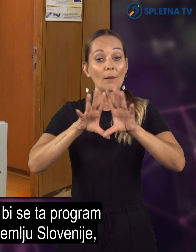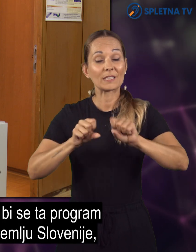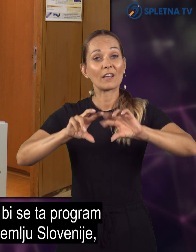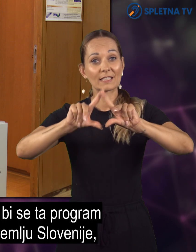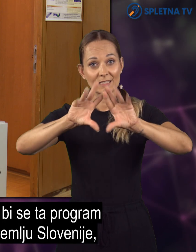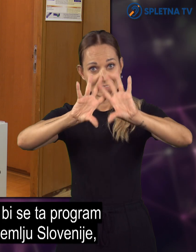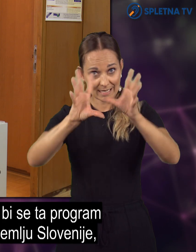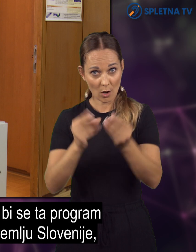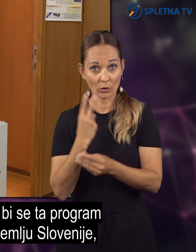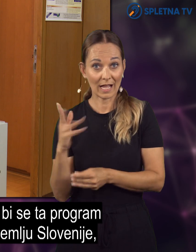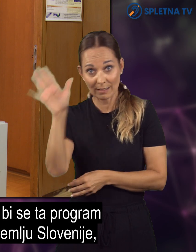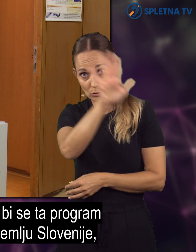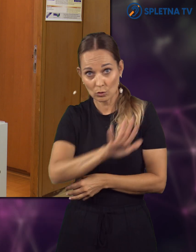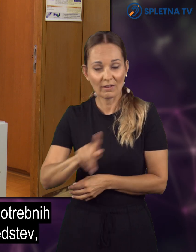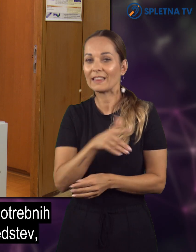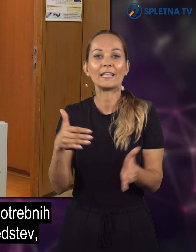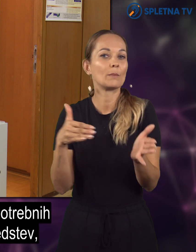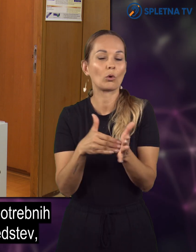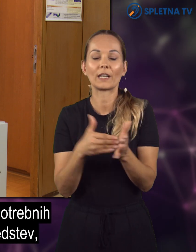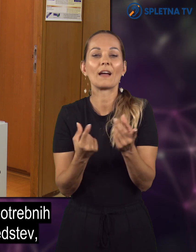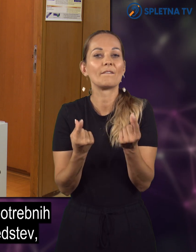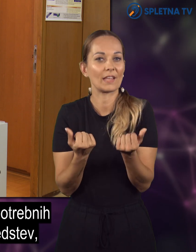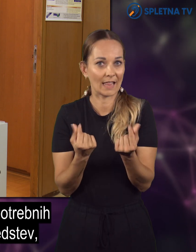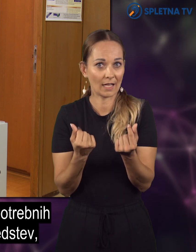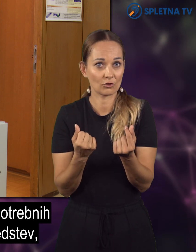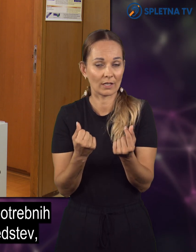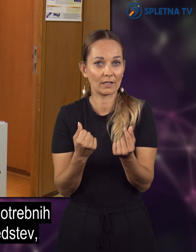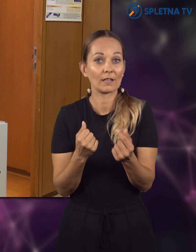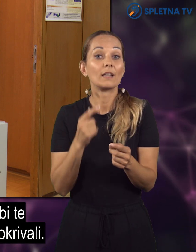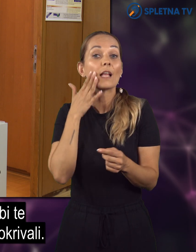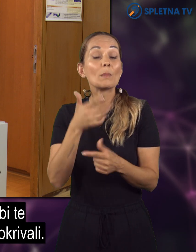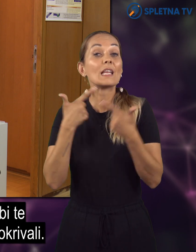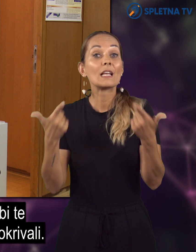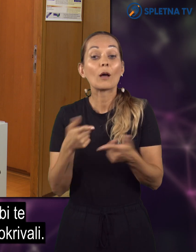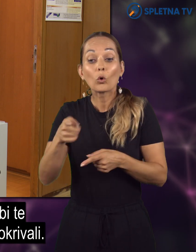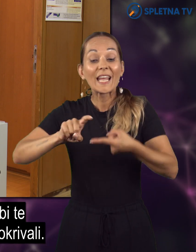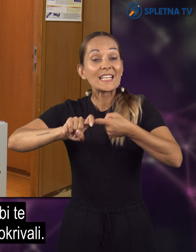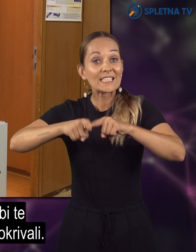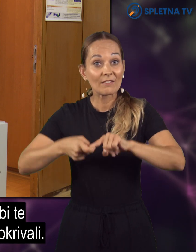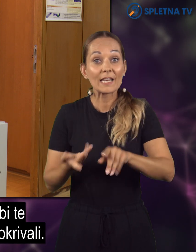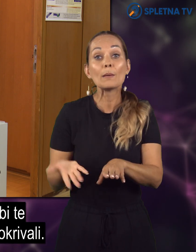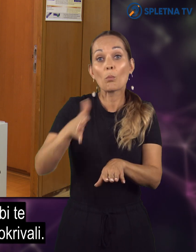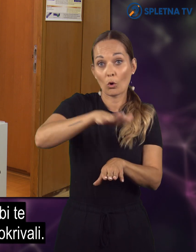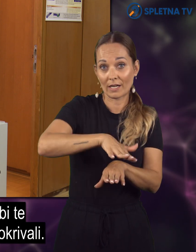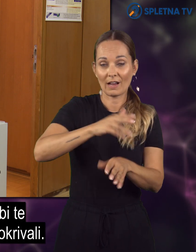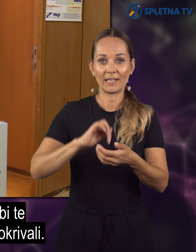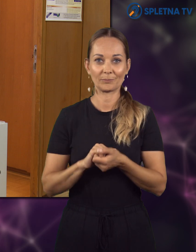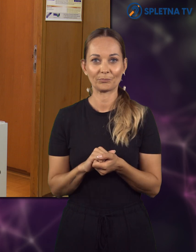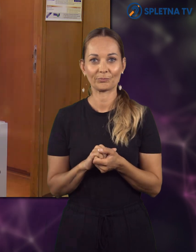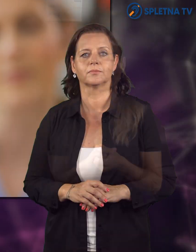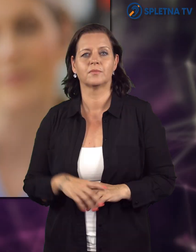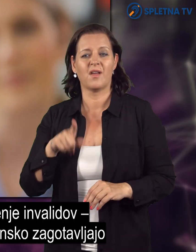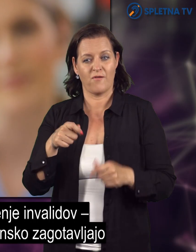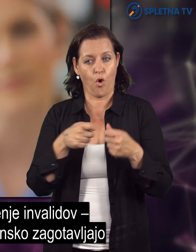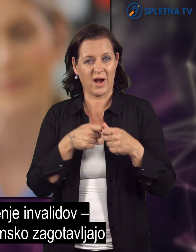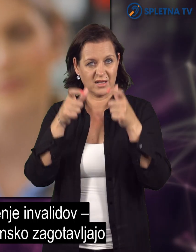izvajali na celotnem ozemlju Slovenije. Sam zato ni potrebnih finančnih sredstev, da bi lahko seveda te stvari pokrivali.